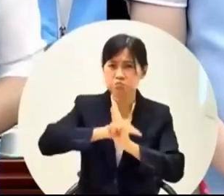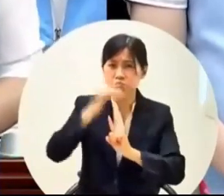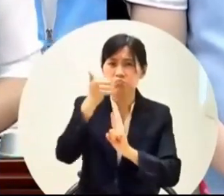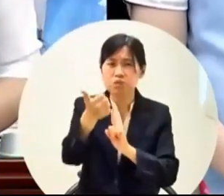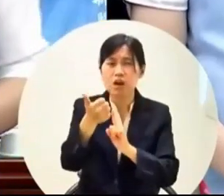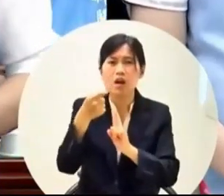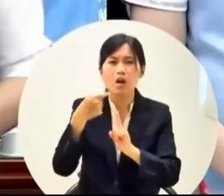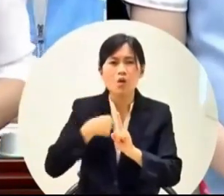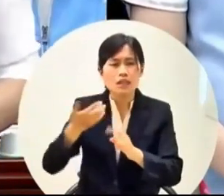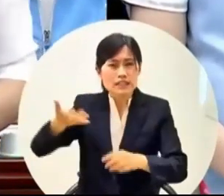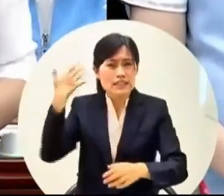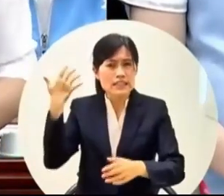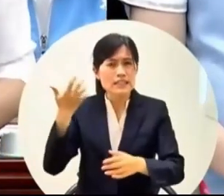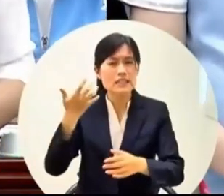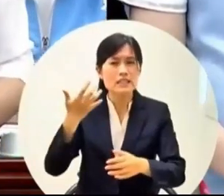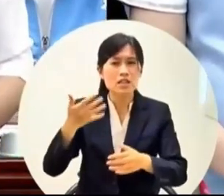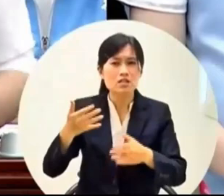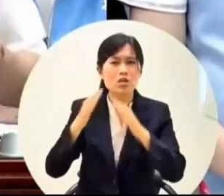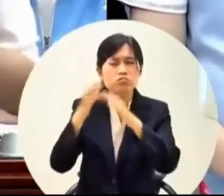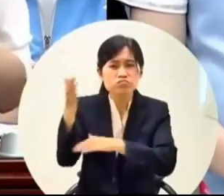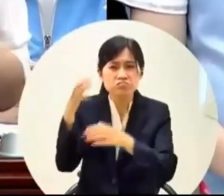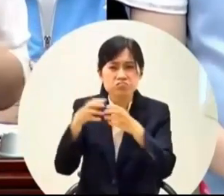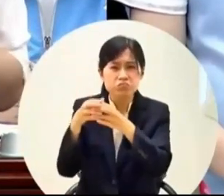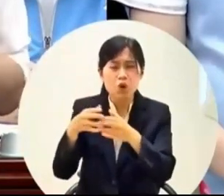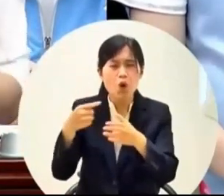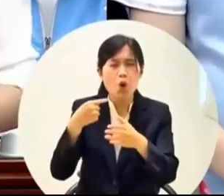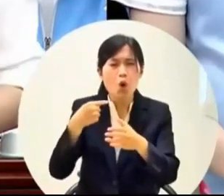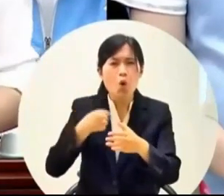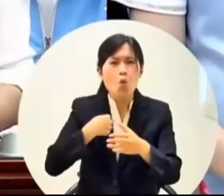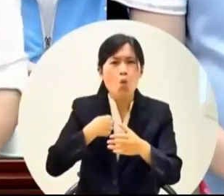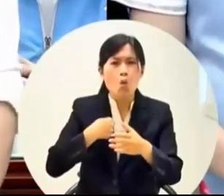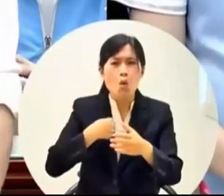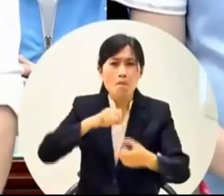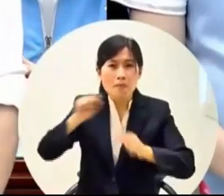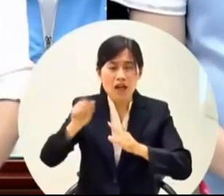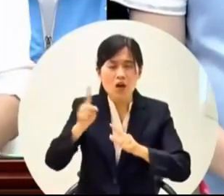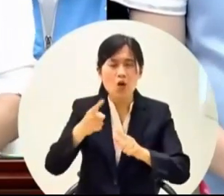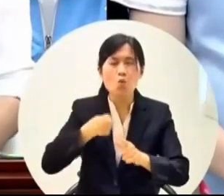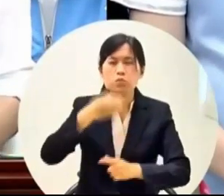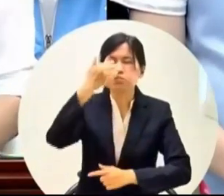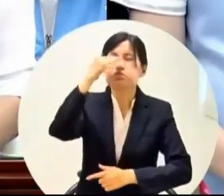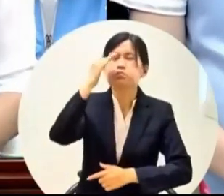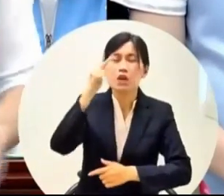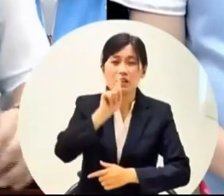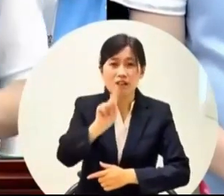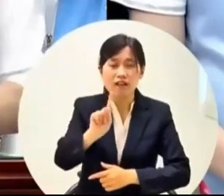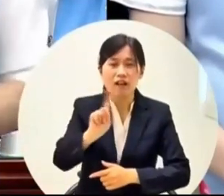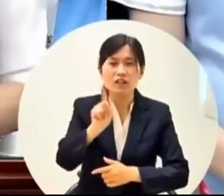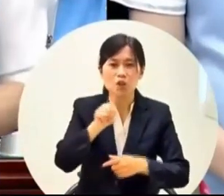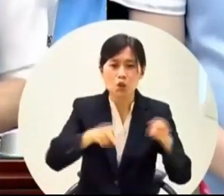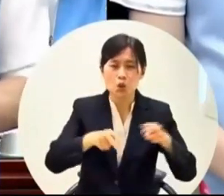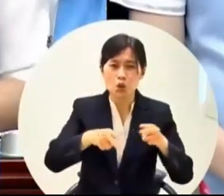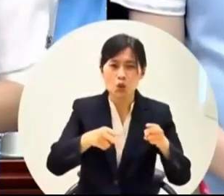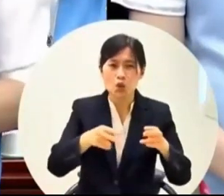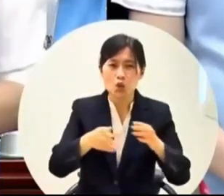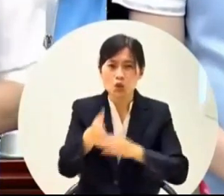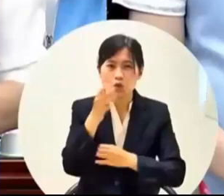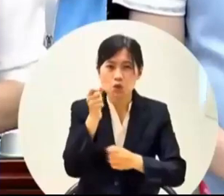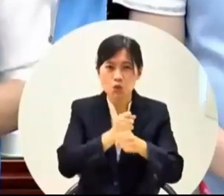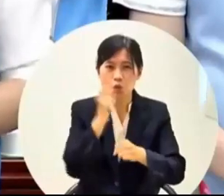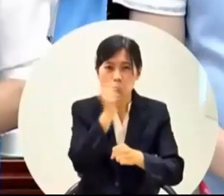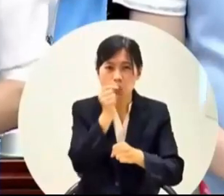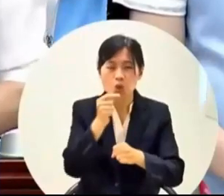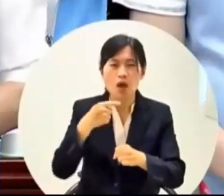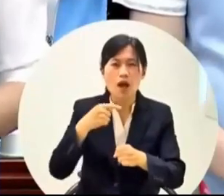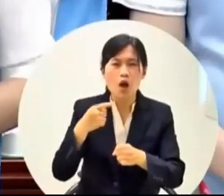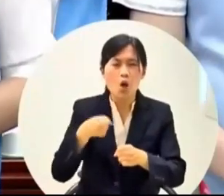的一个差别，行政效率的提升，这一点我们很骄傲。第二点，我们官员所有政务官相关的部门都